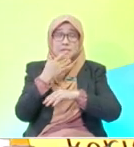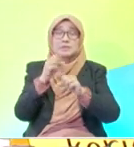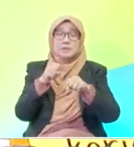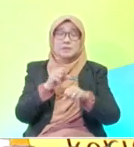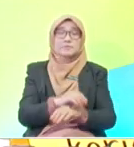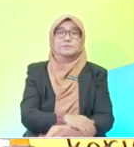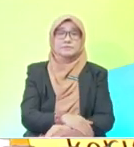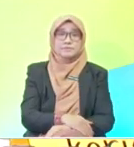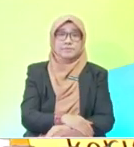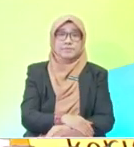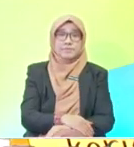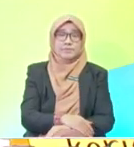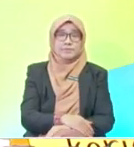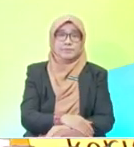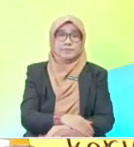koyakkan. Silakan cikgu.